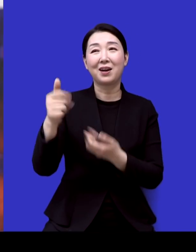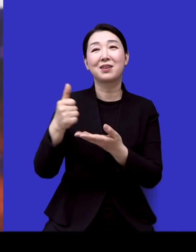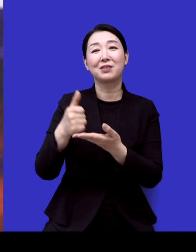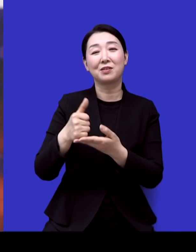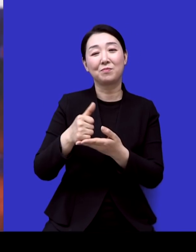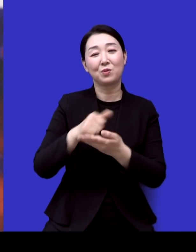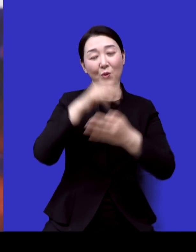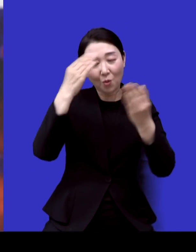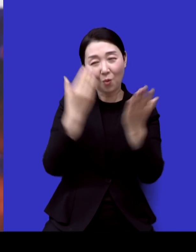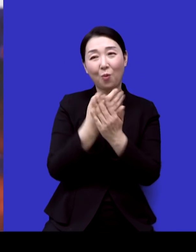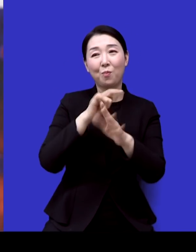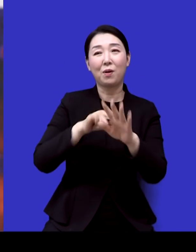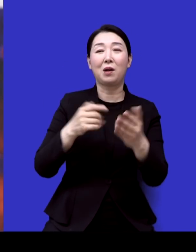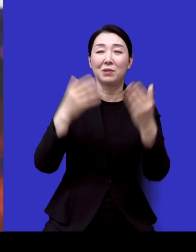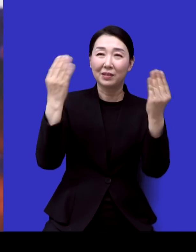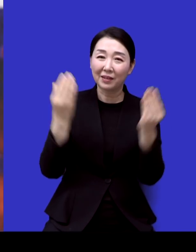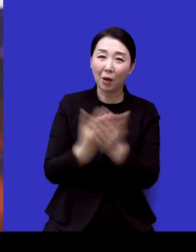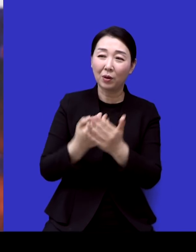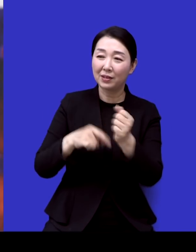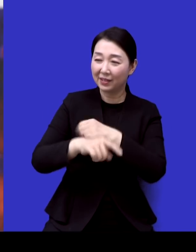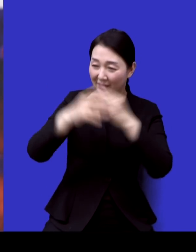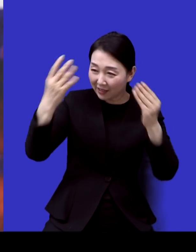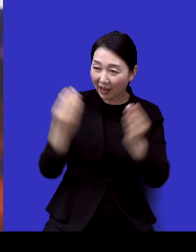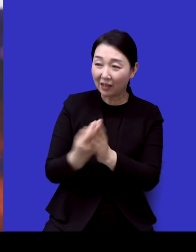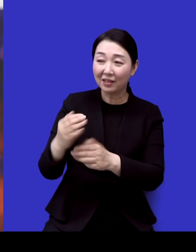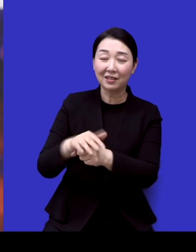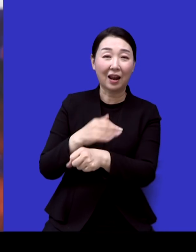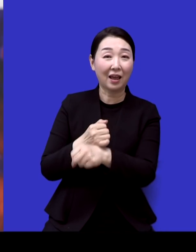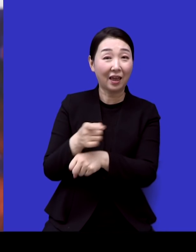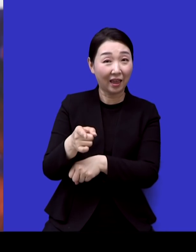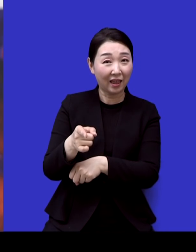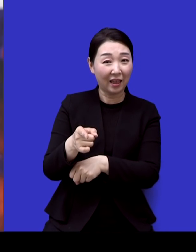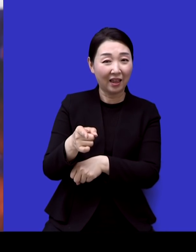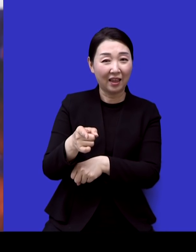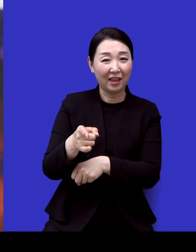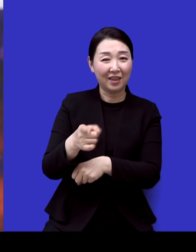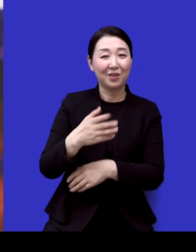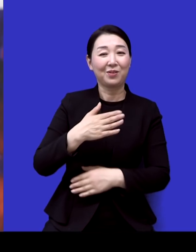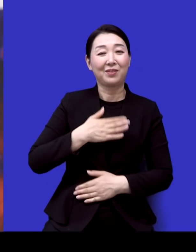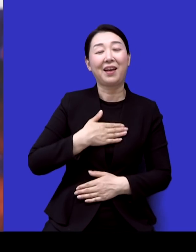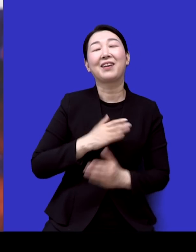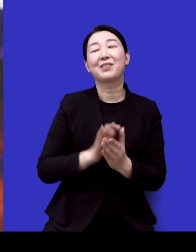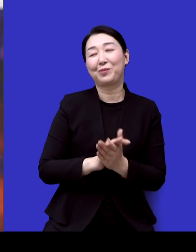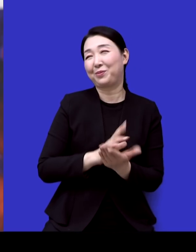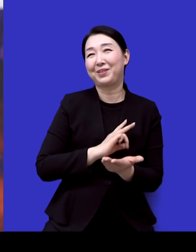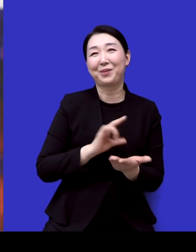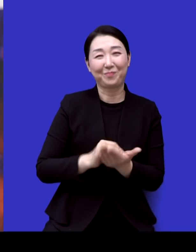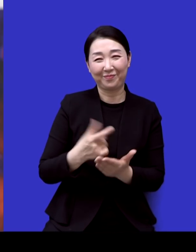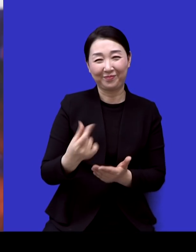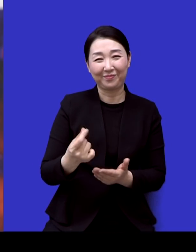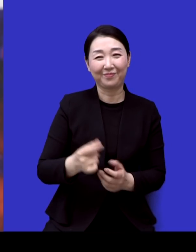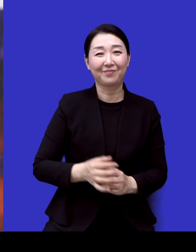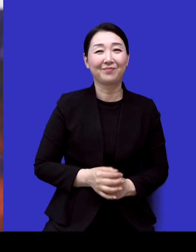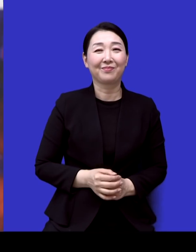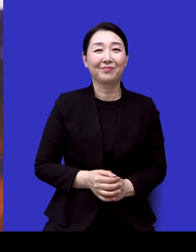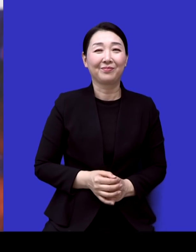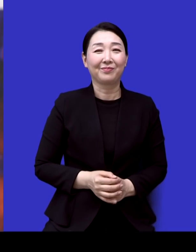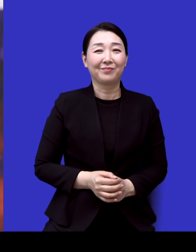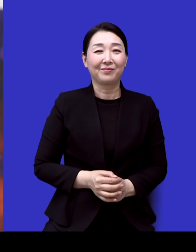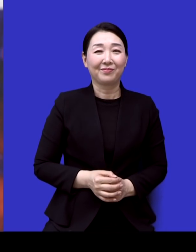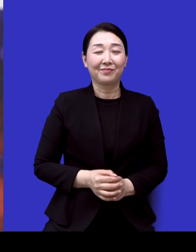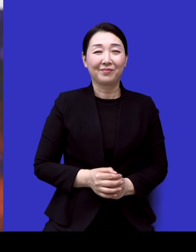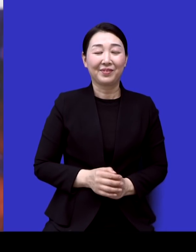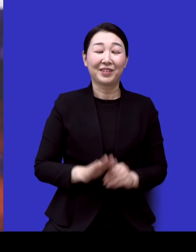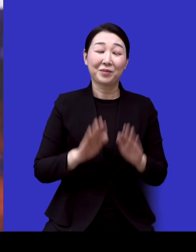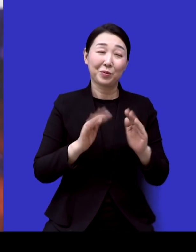온 마음을 다하고 목숨을 다하고 뜻을 다해 사랑하는 것 그것도 저의 기도 제목이기도 한 것 같아요. 그래서 그래요. 많은